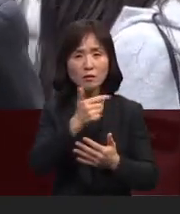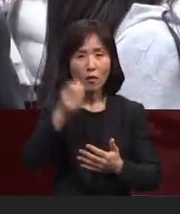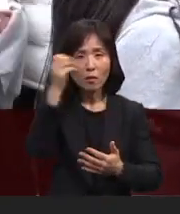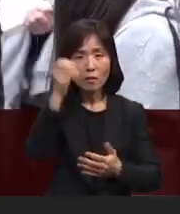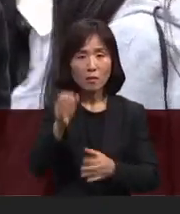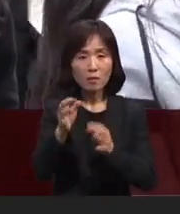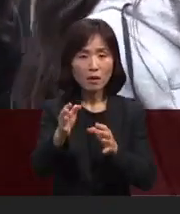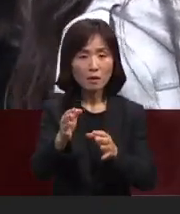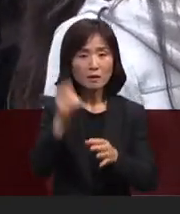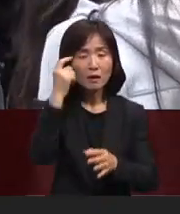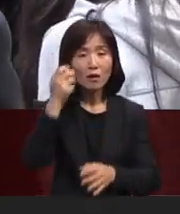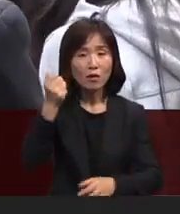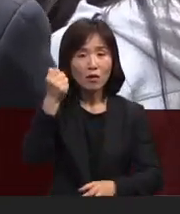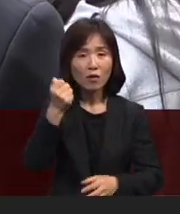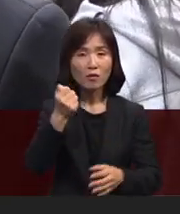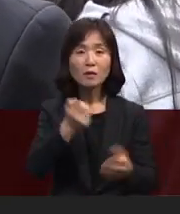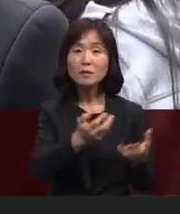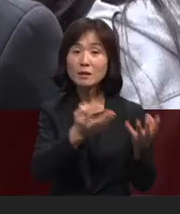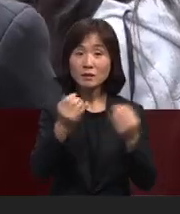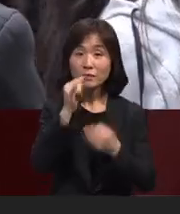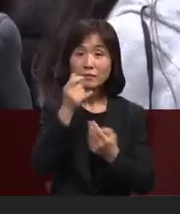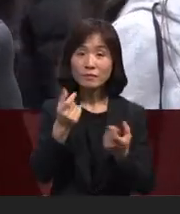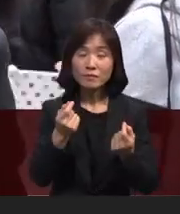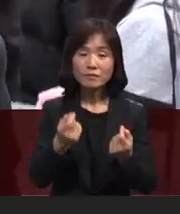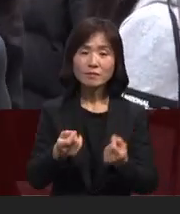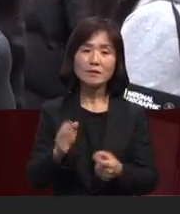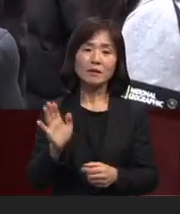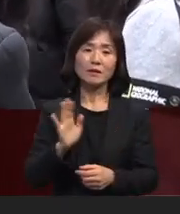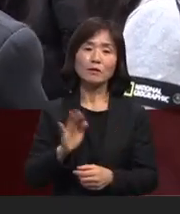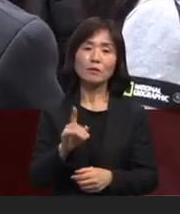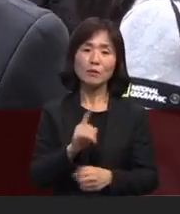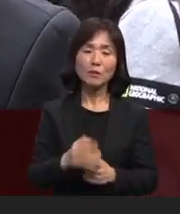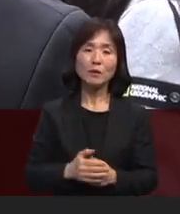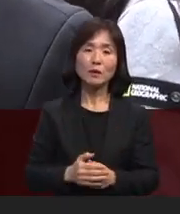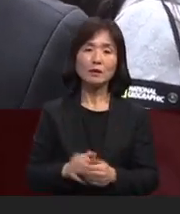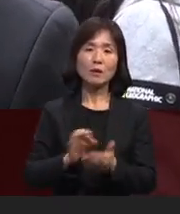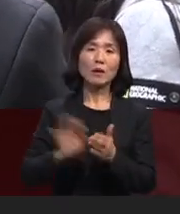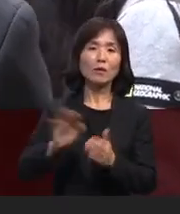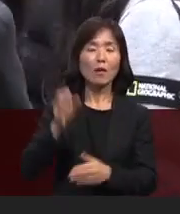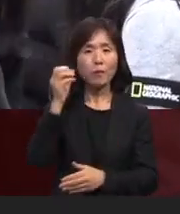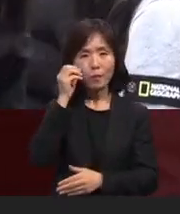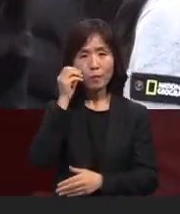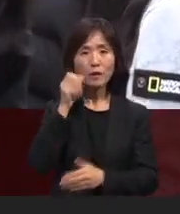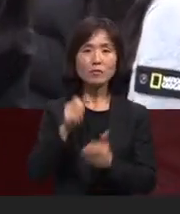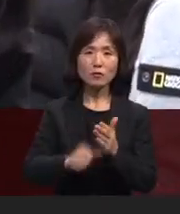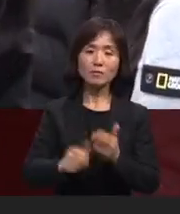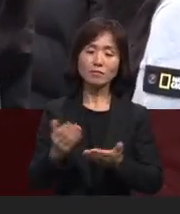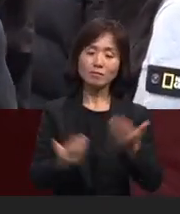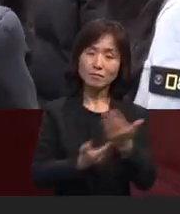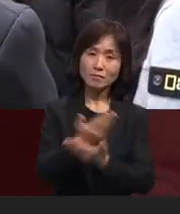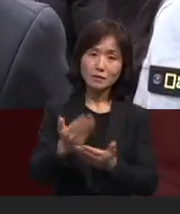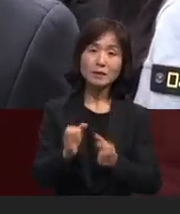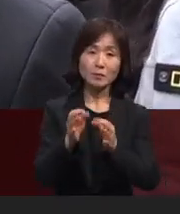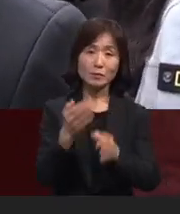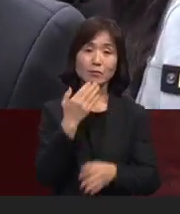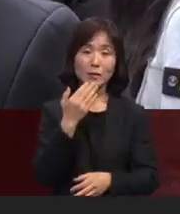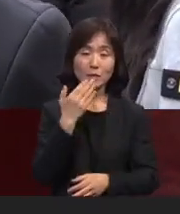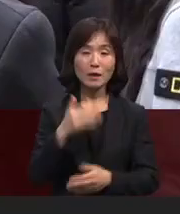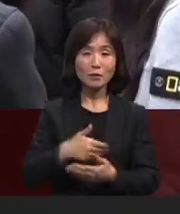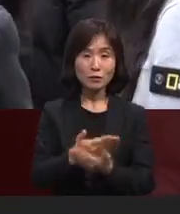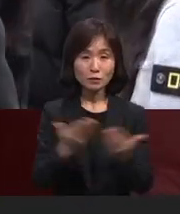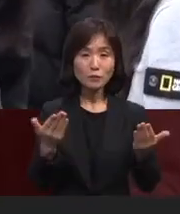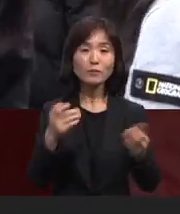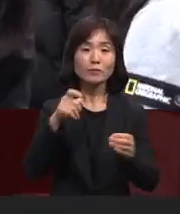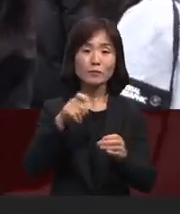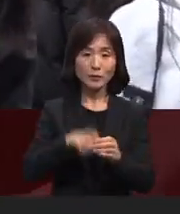같고 하는 그런 생각을 하는 친구들이 많은데 그런 게 아니라 이렇게 안 쓰는 물건을 나누는 것만으로도 기부를 할 수 있다는 것, 이런 것을 알려주기